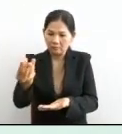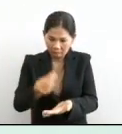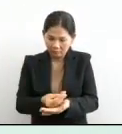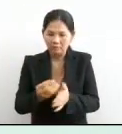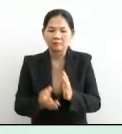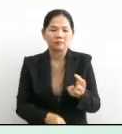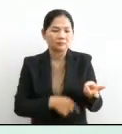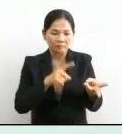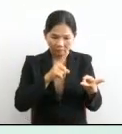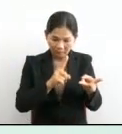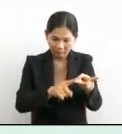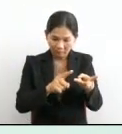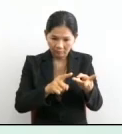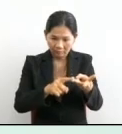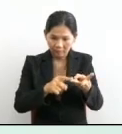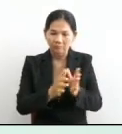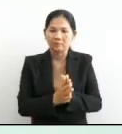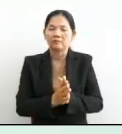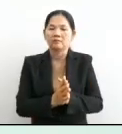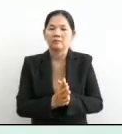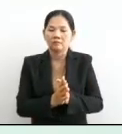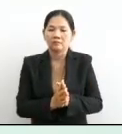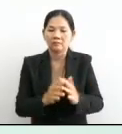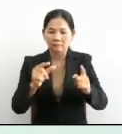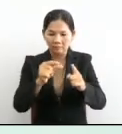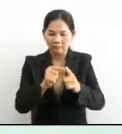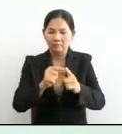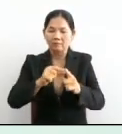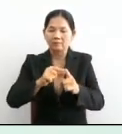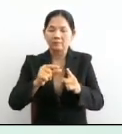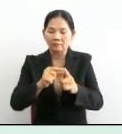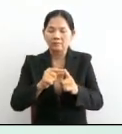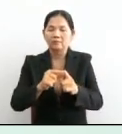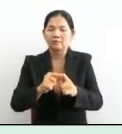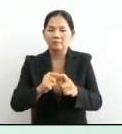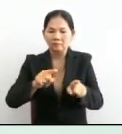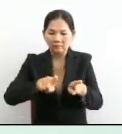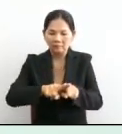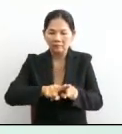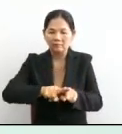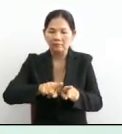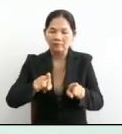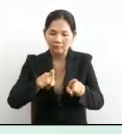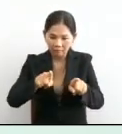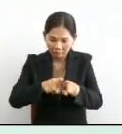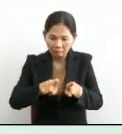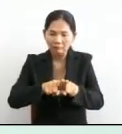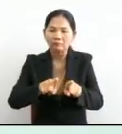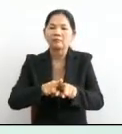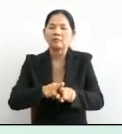bảy cho rộp vế vắt cho nạ sạp nâng phía bó rì phụ